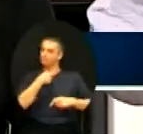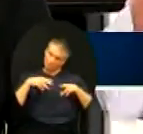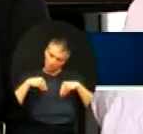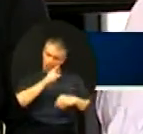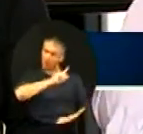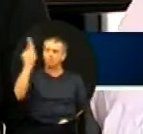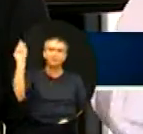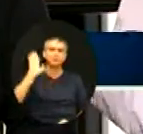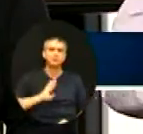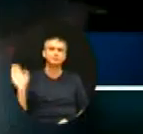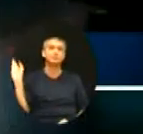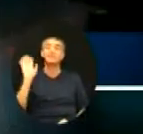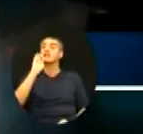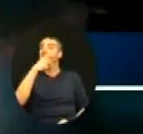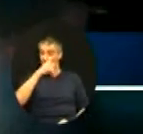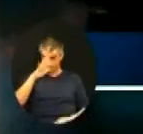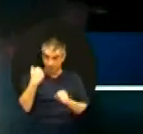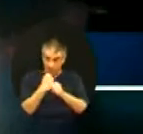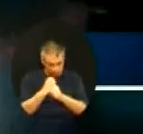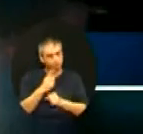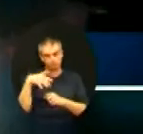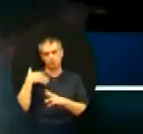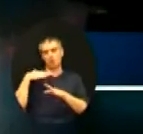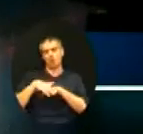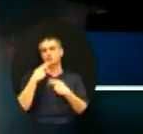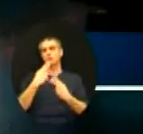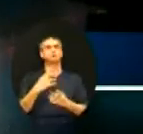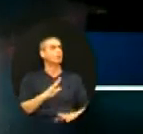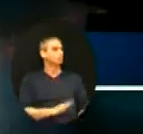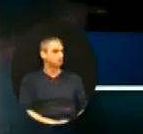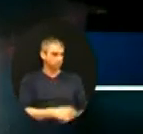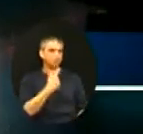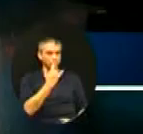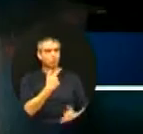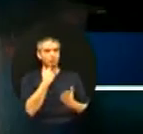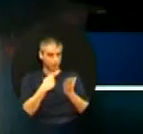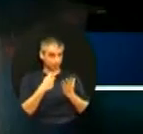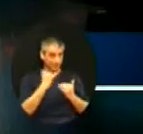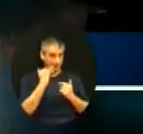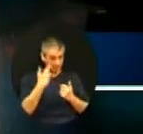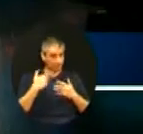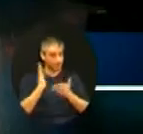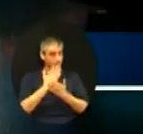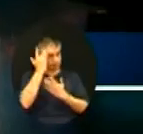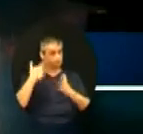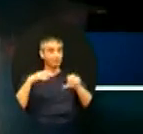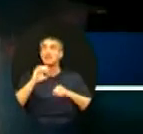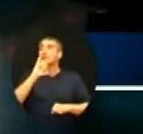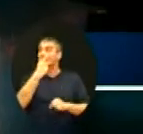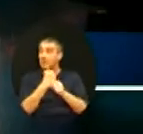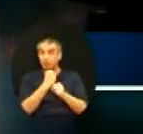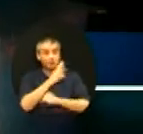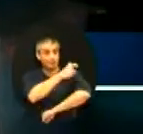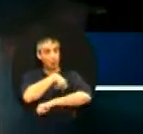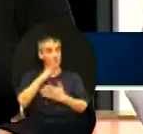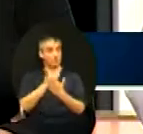נסכים אף פעם. נגיד שאתה צודק. ואם זה יעשה, יהיו לזה... נגיד שאתה צודק, התשובה היא סיפוח חד צדדי? אם זה יהיה... אם